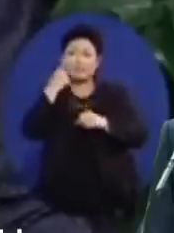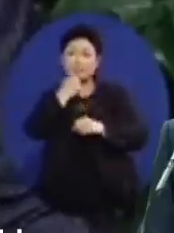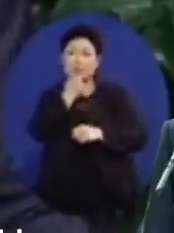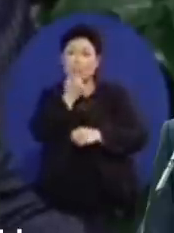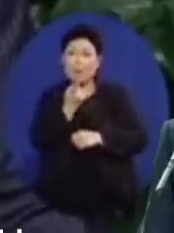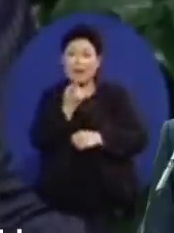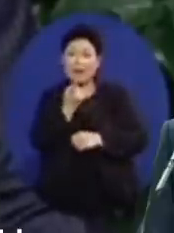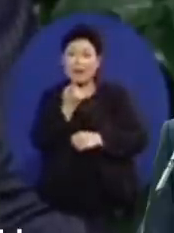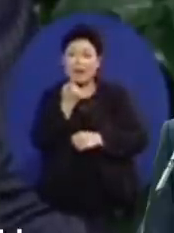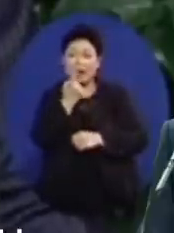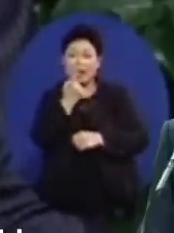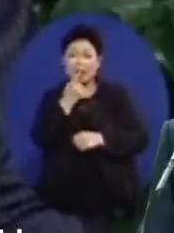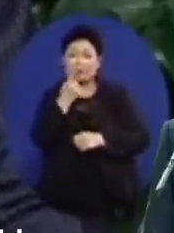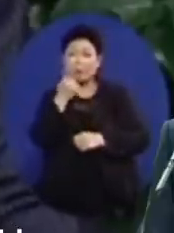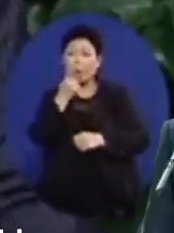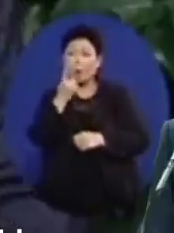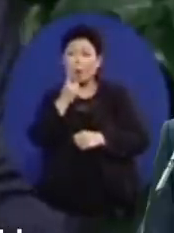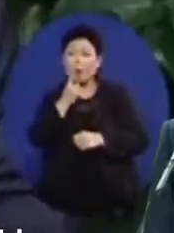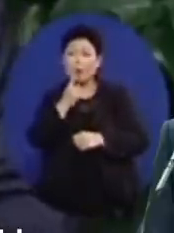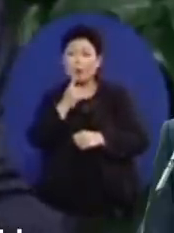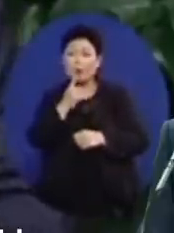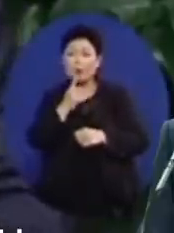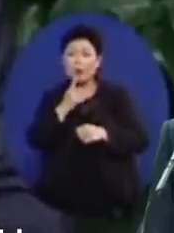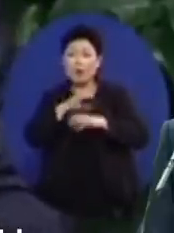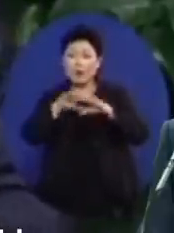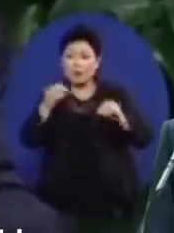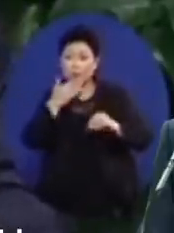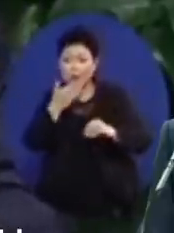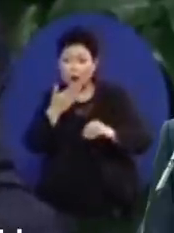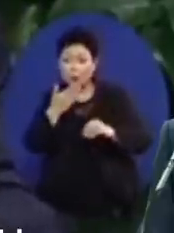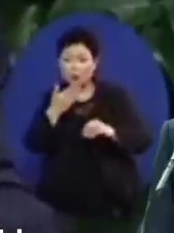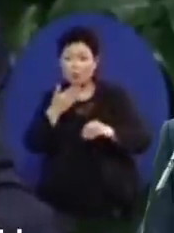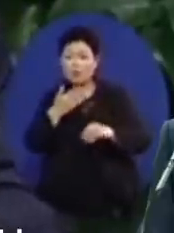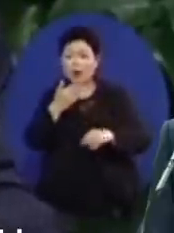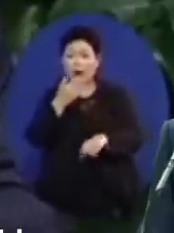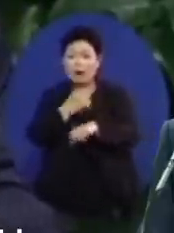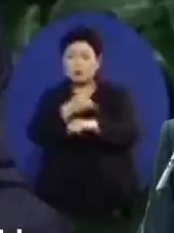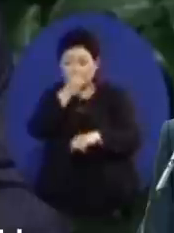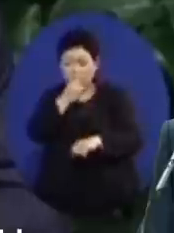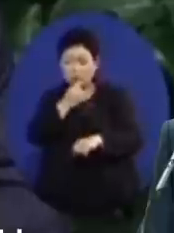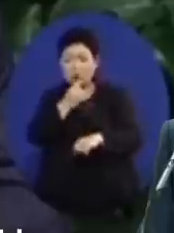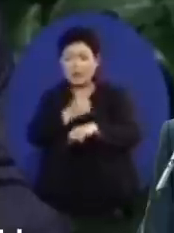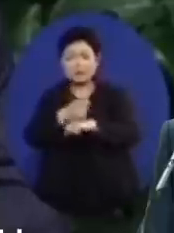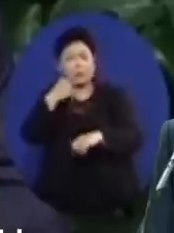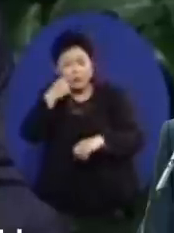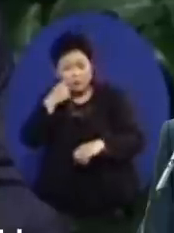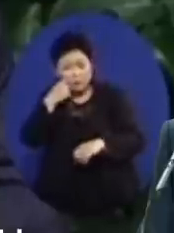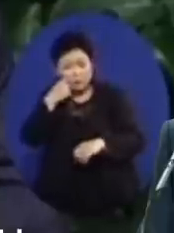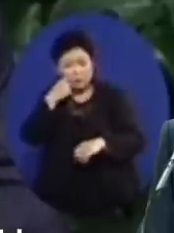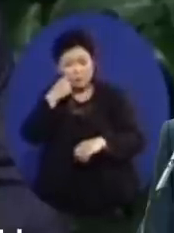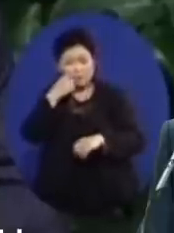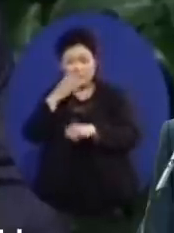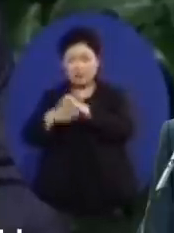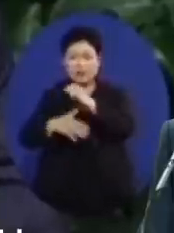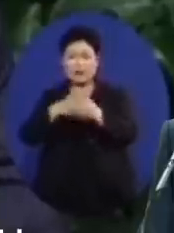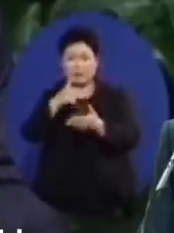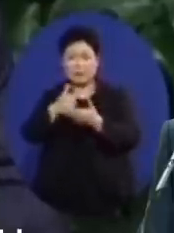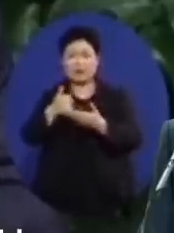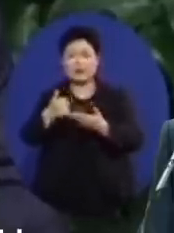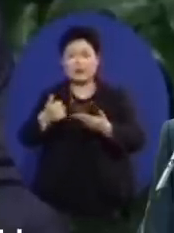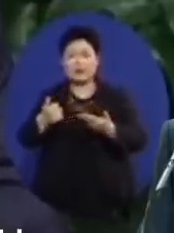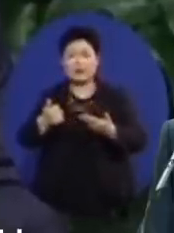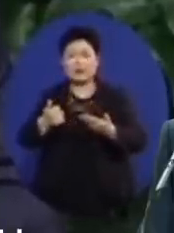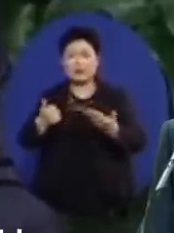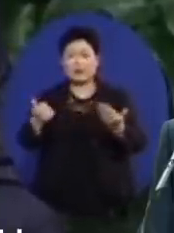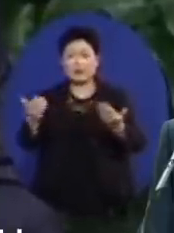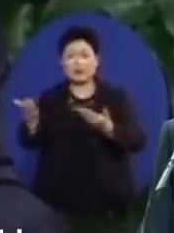고백으로서 닫아버릴 수도 있고 열어놓을 수도 있는, 나는 못한다, 안 된다, 할 수 없다, 하나님의 역사를